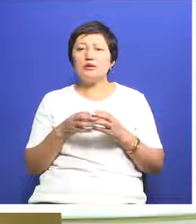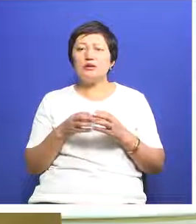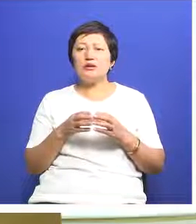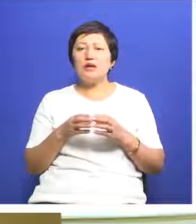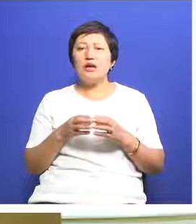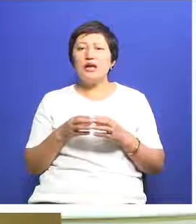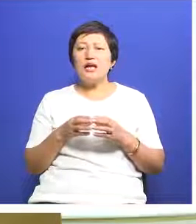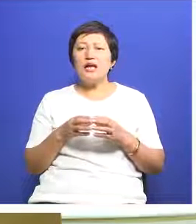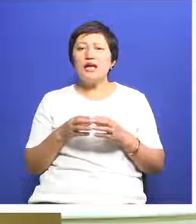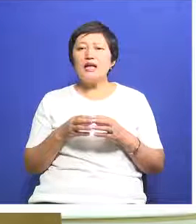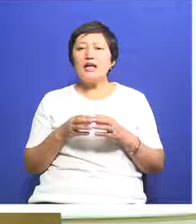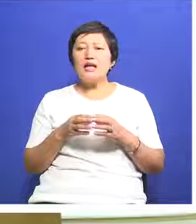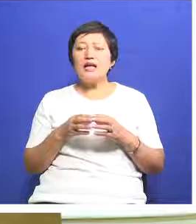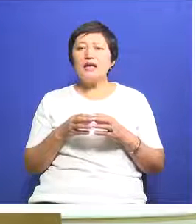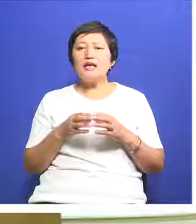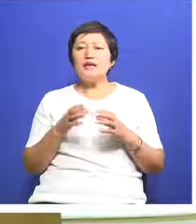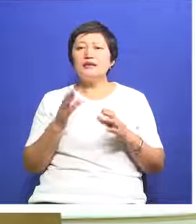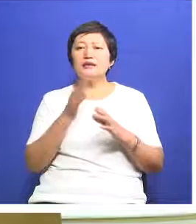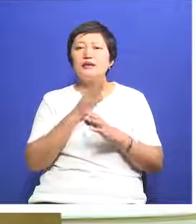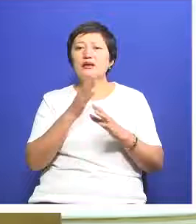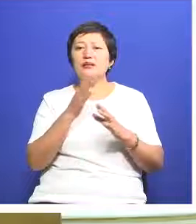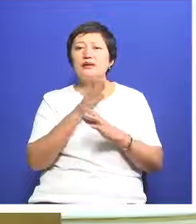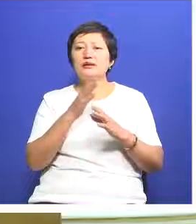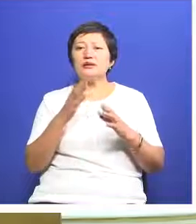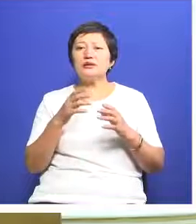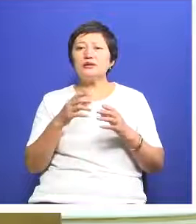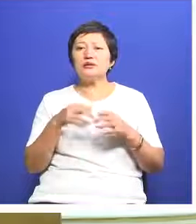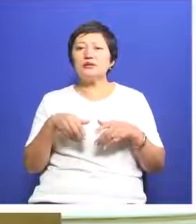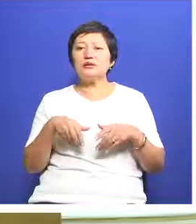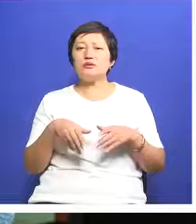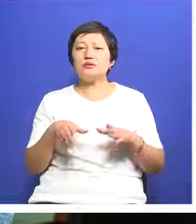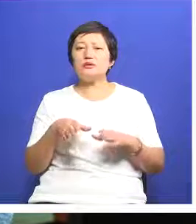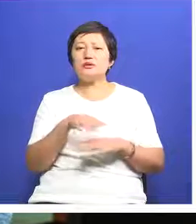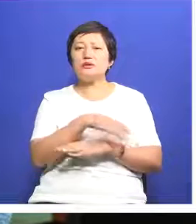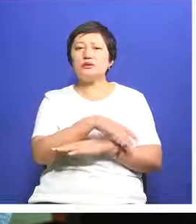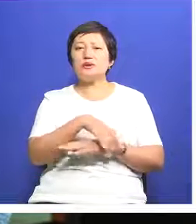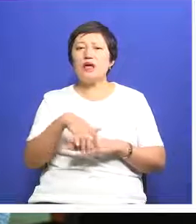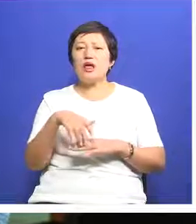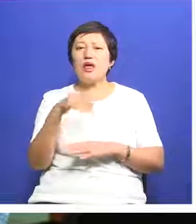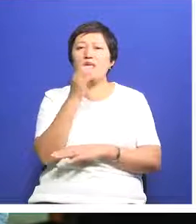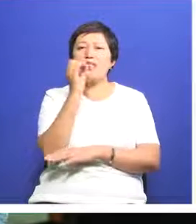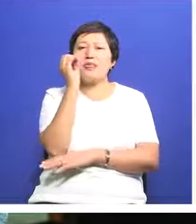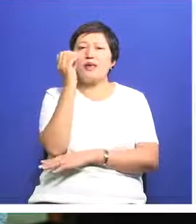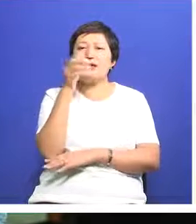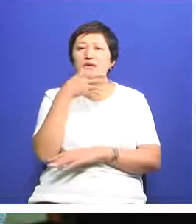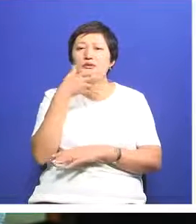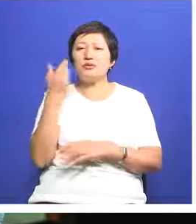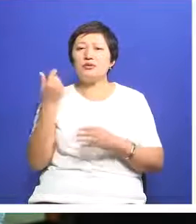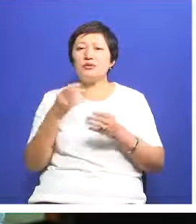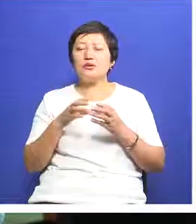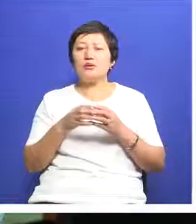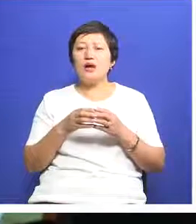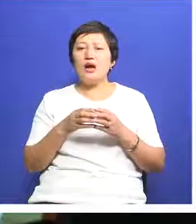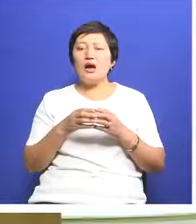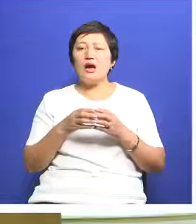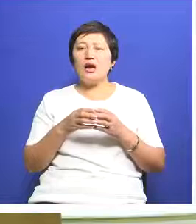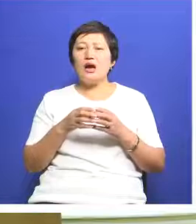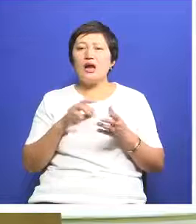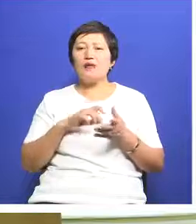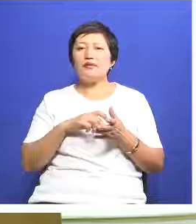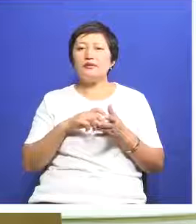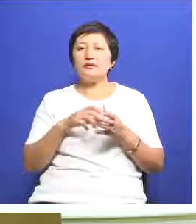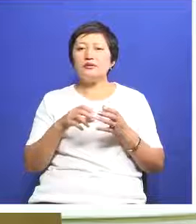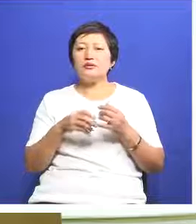мынау саябақтың ішіне егуге және де мынау көшеде жаңағы талы жоқ қалған тұтқан